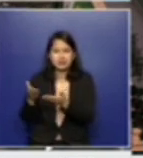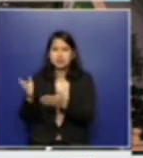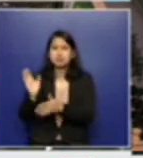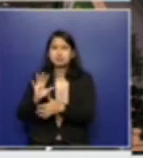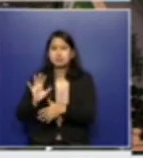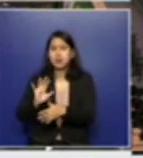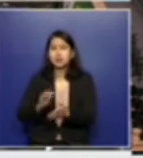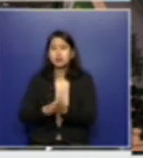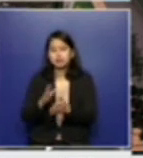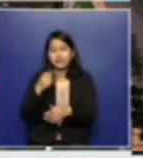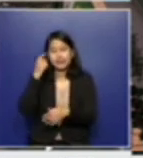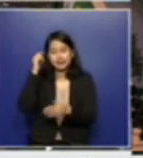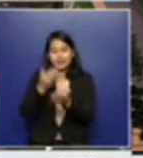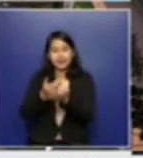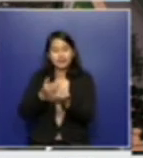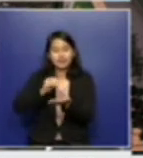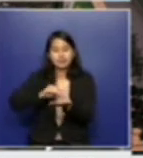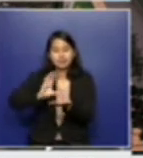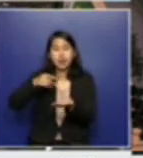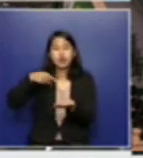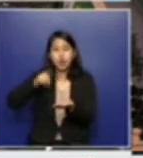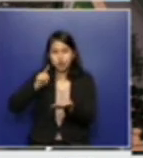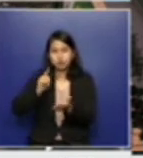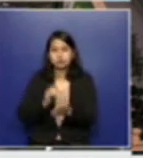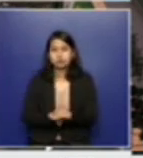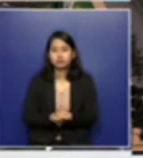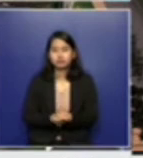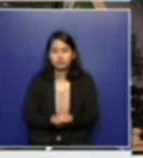ประโยชน์อย่างสูงสุดครับผมเรียนท่านประธานว่